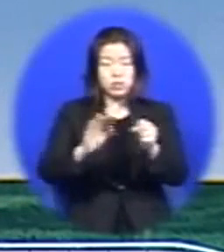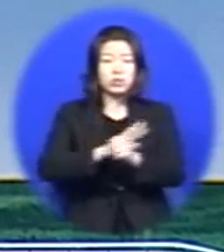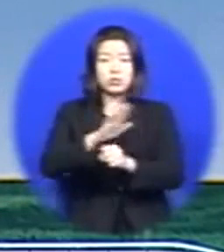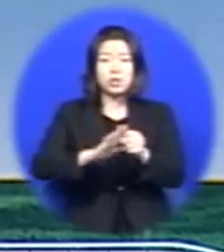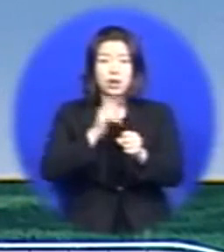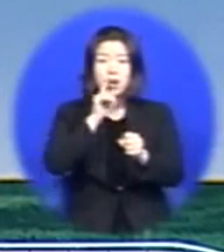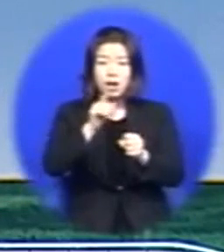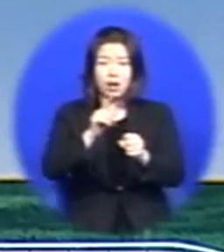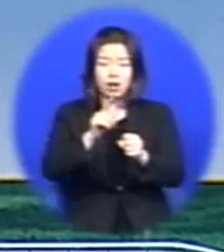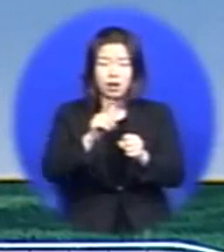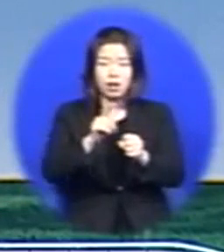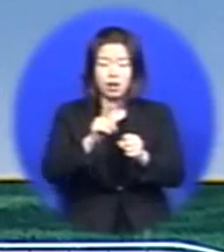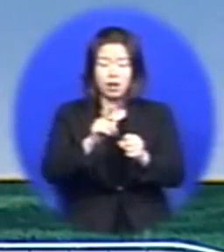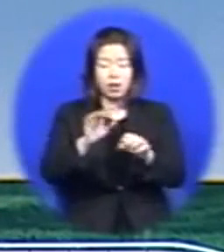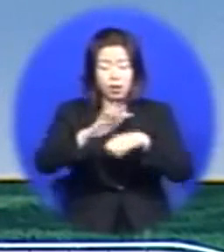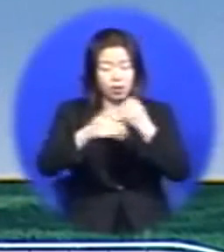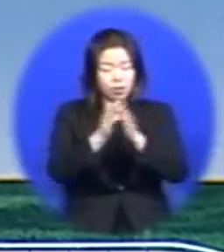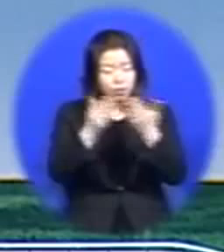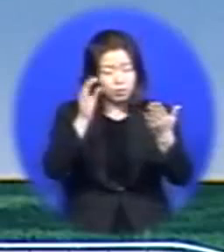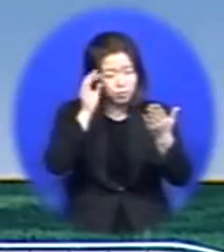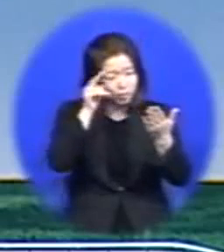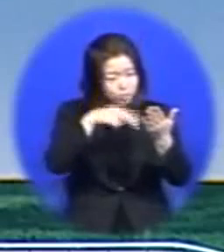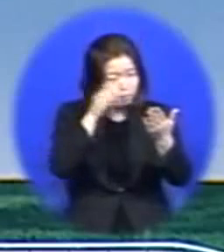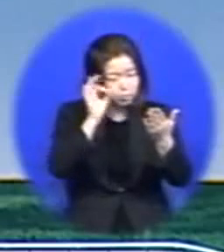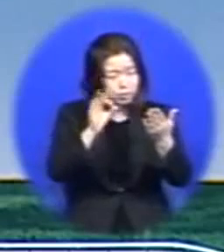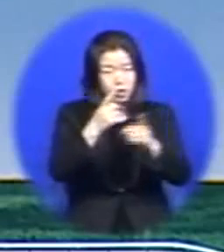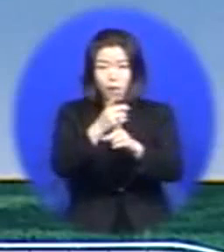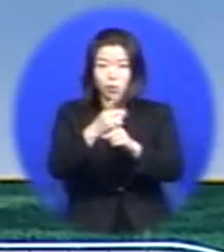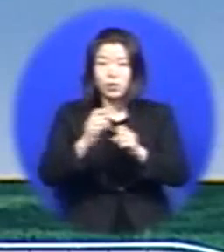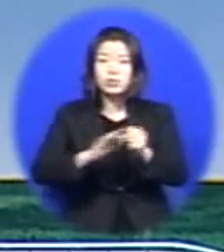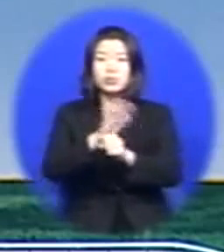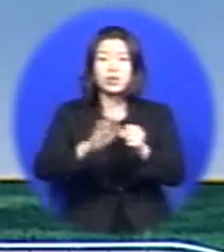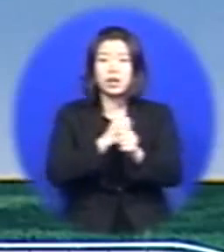거예요. 성경을 읽어보니까 원수를 사랑하라.